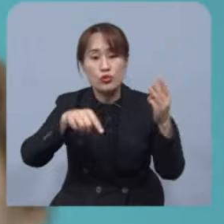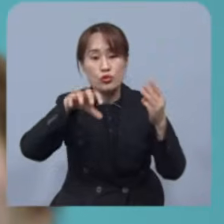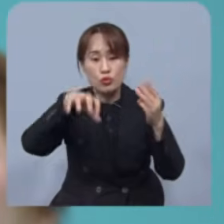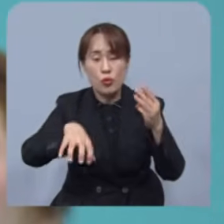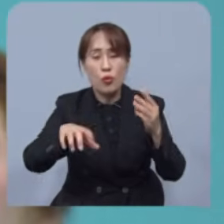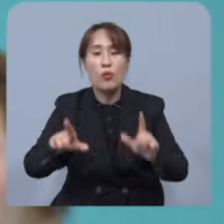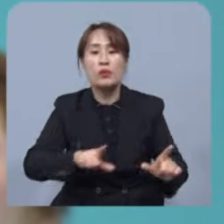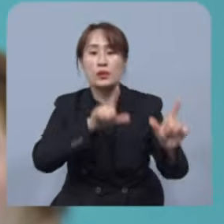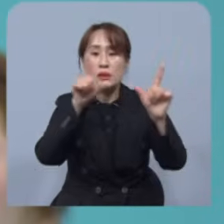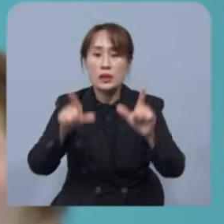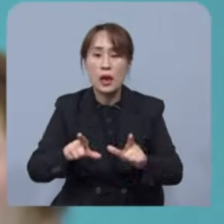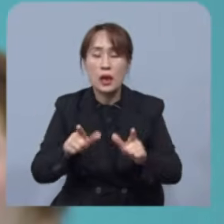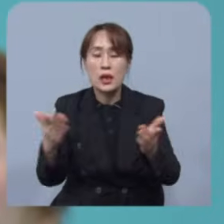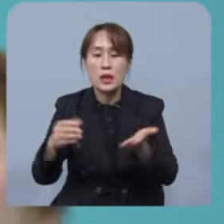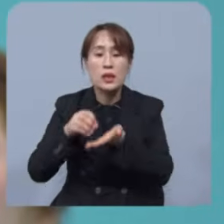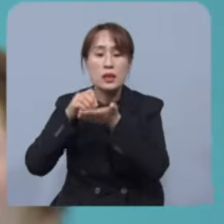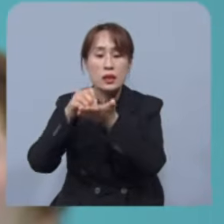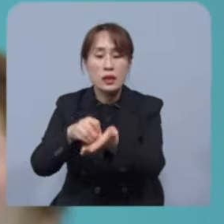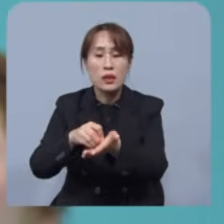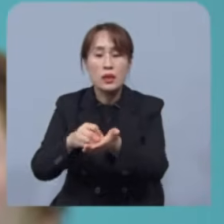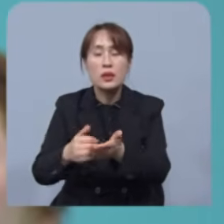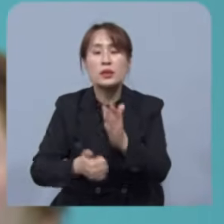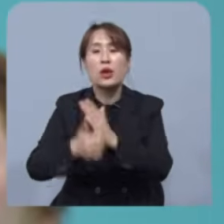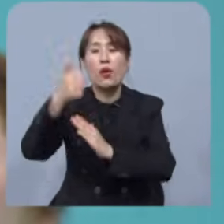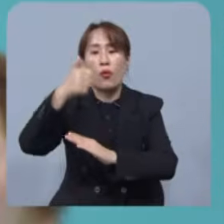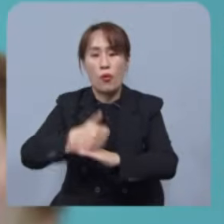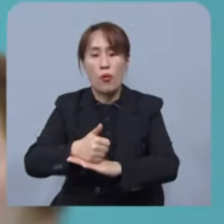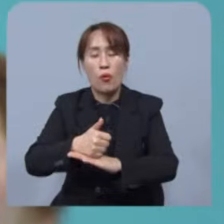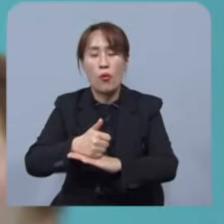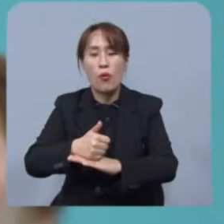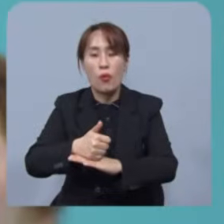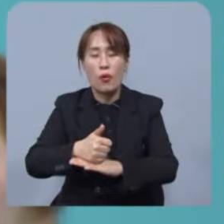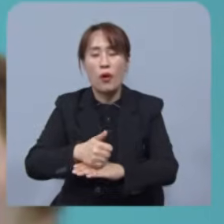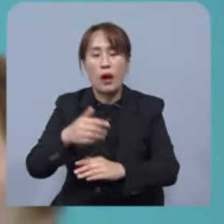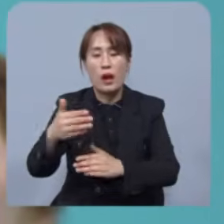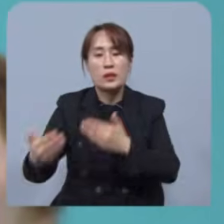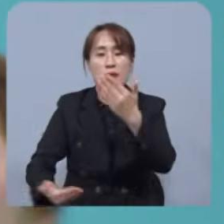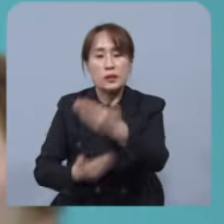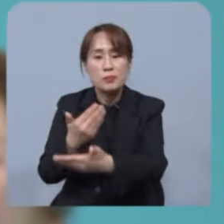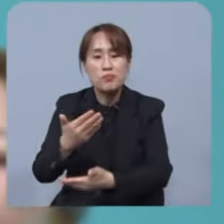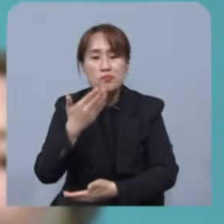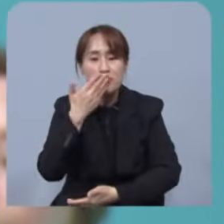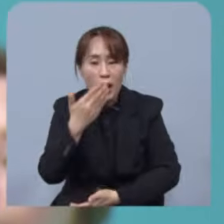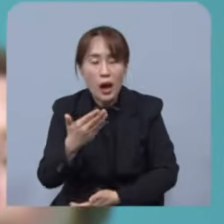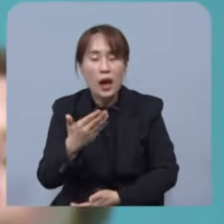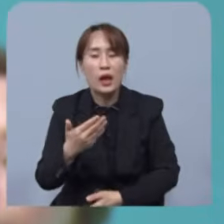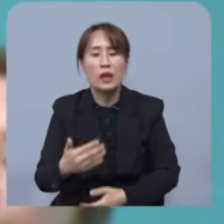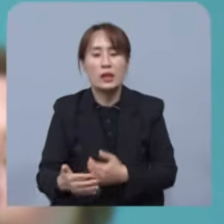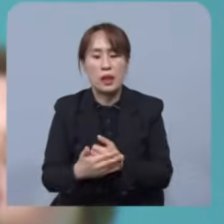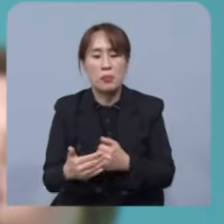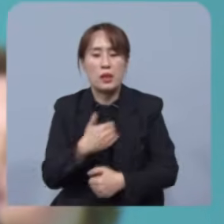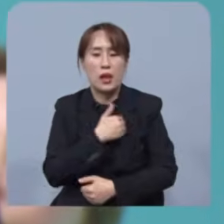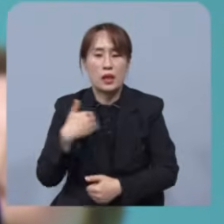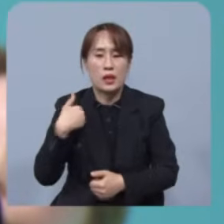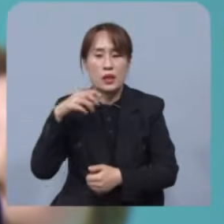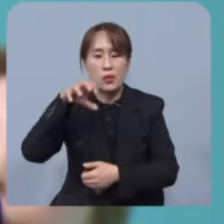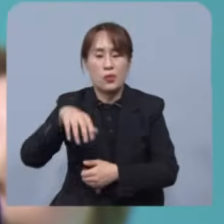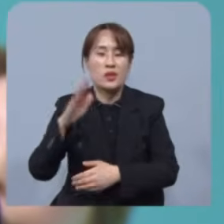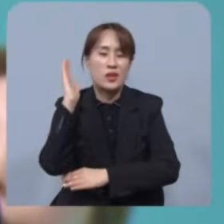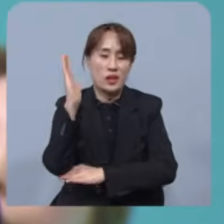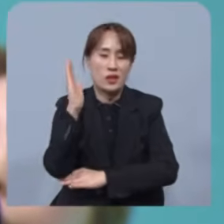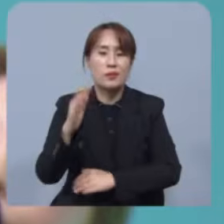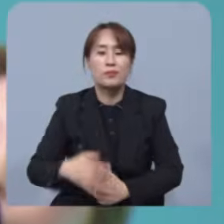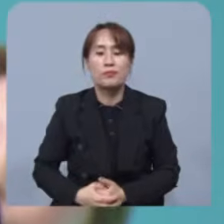충주에서 정주하고 취업하고 성공하는 선순환 체제를 구축할 수 있기에 당당히 이 자리에